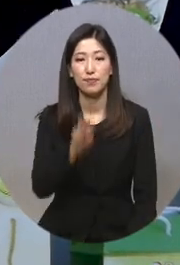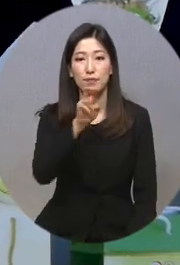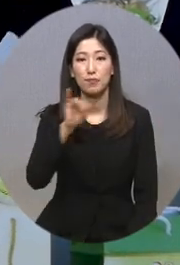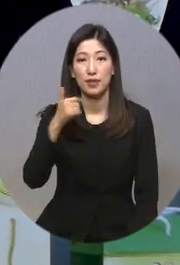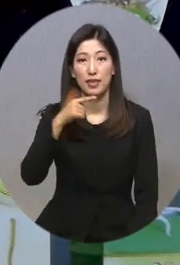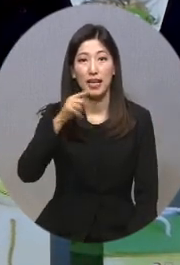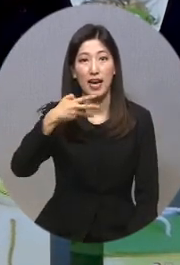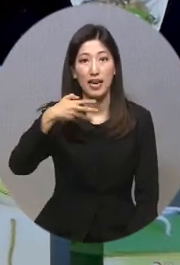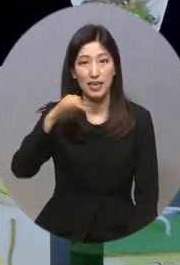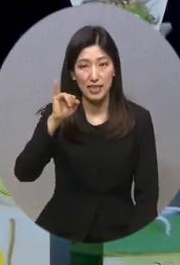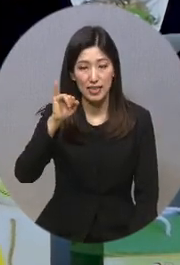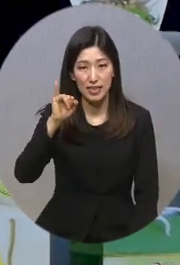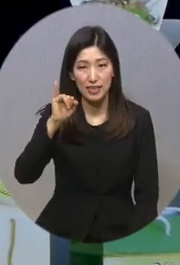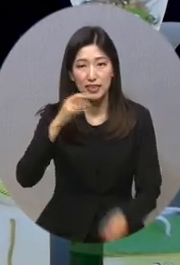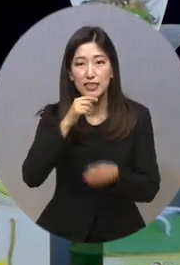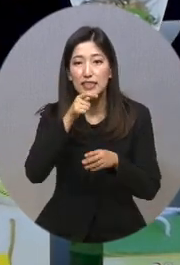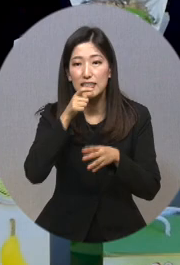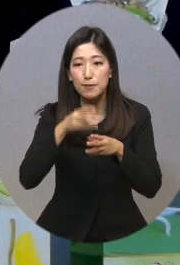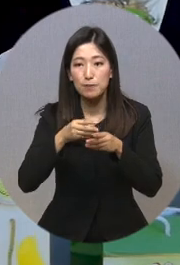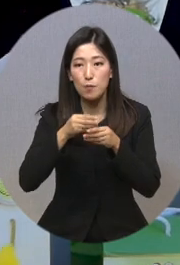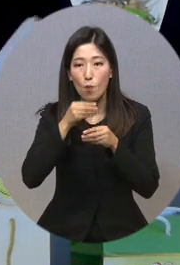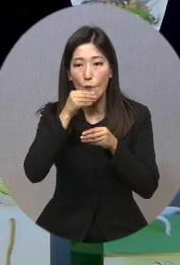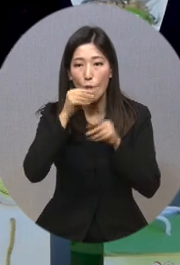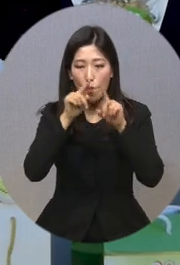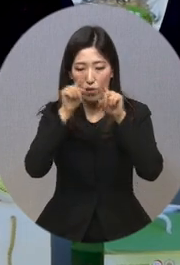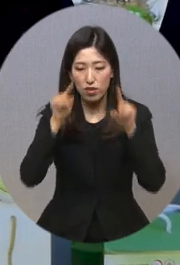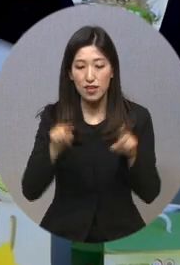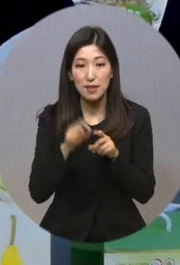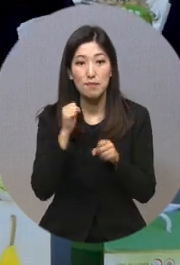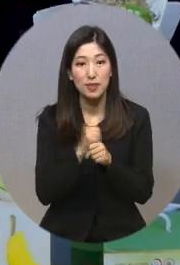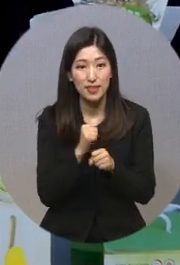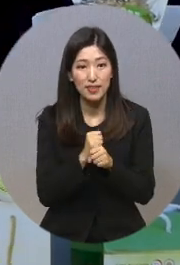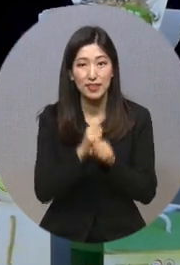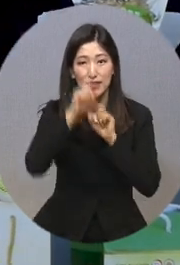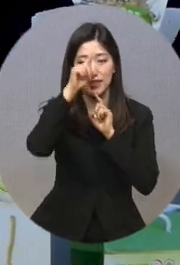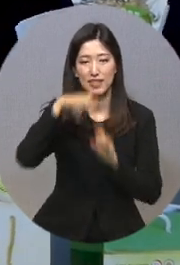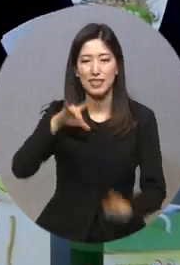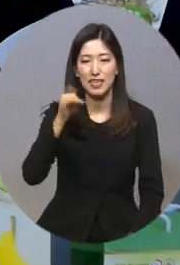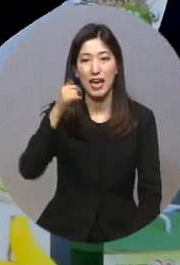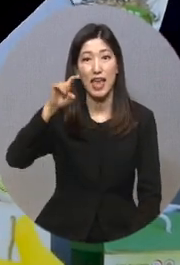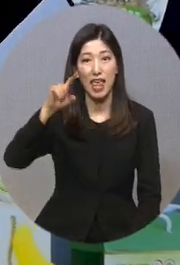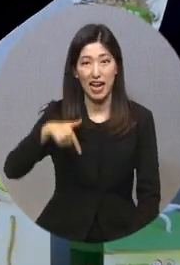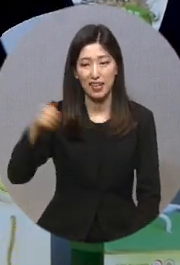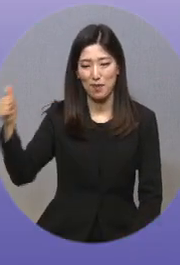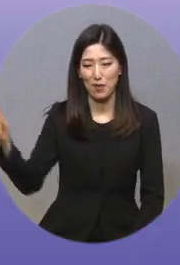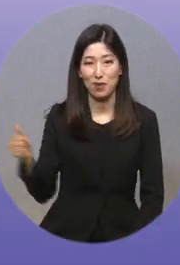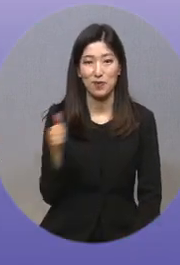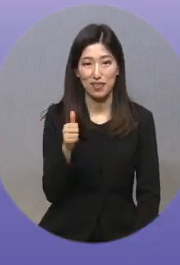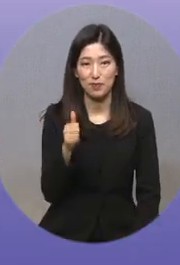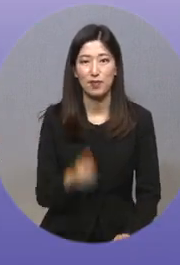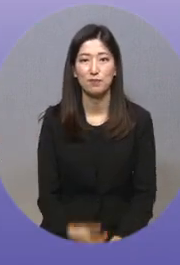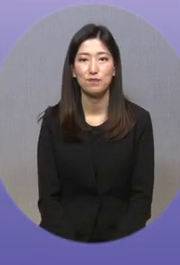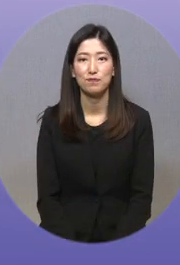인진숙 즙을 만들고 계신 화순 불미나리 주식회사 이재학 대표님 모시겠습니다.